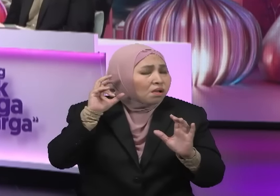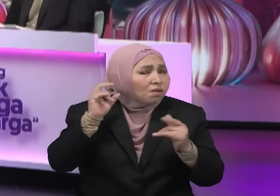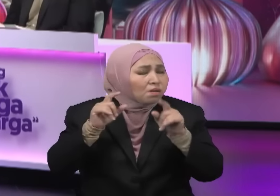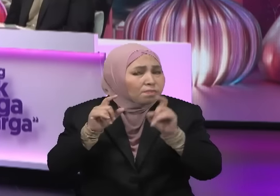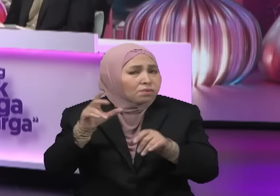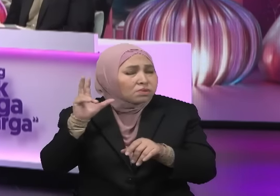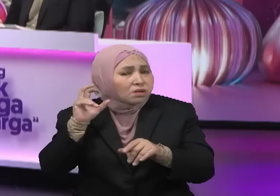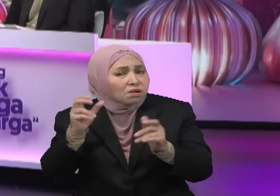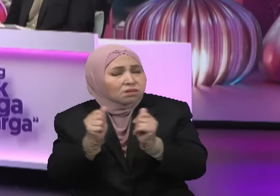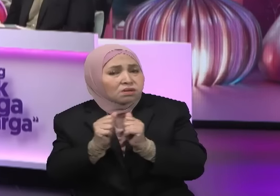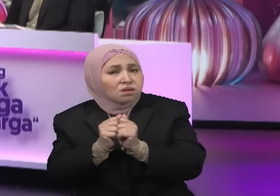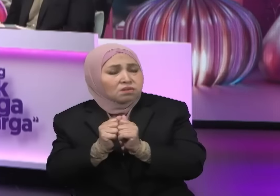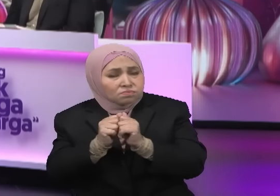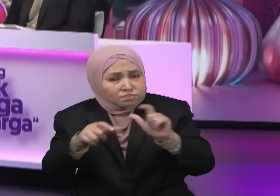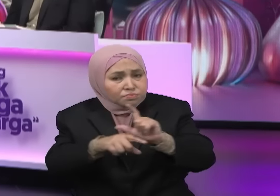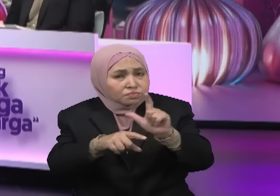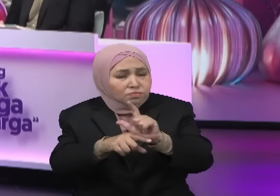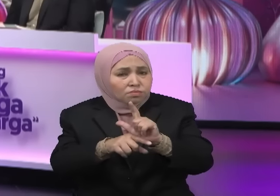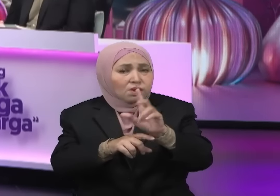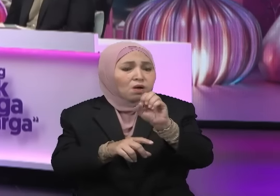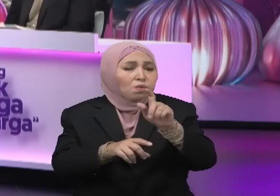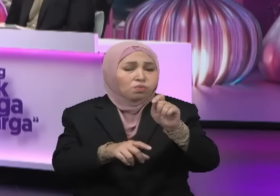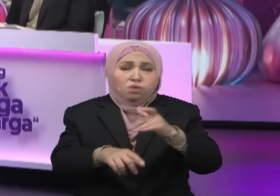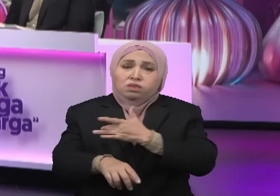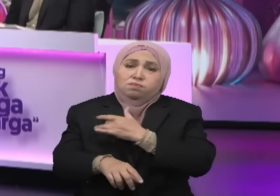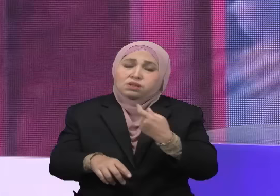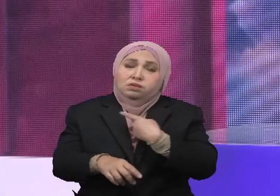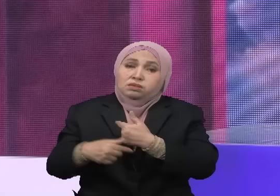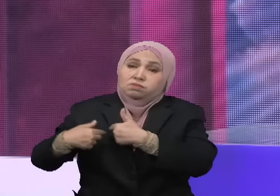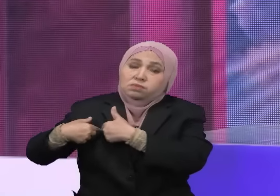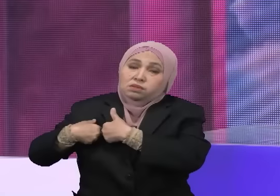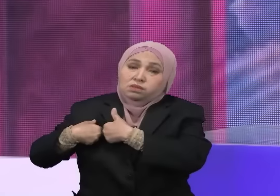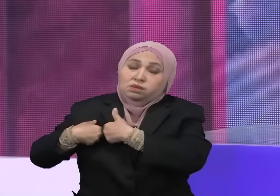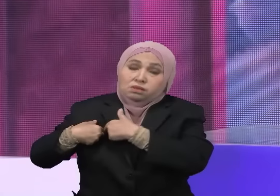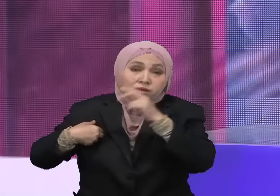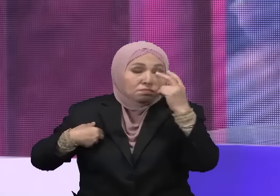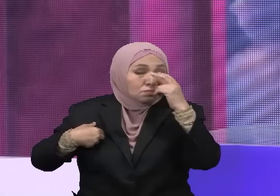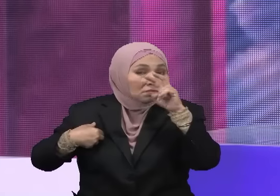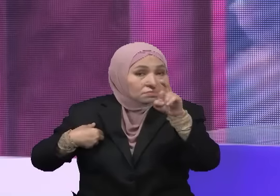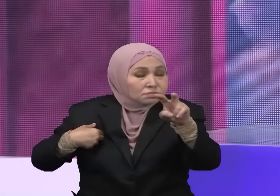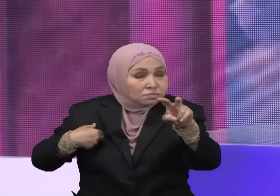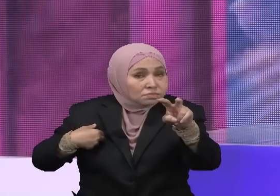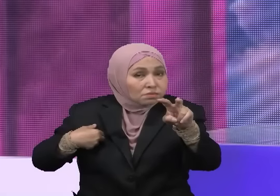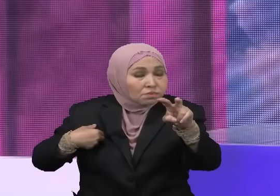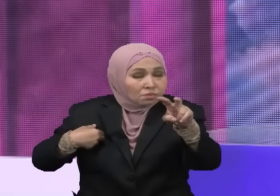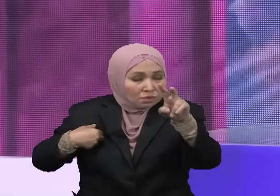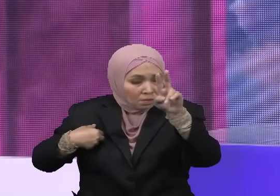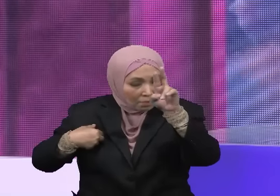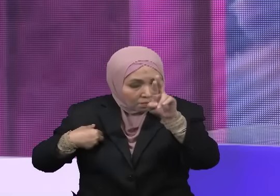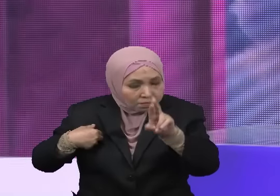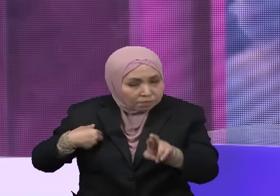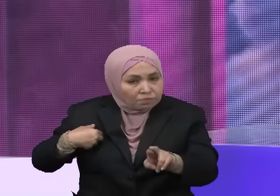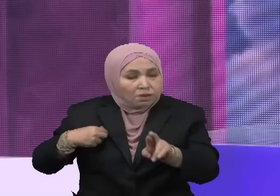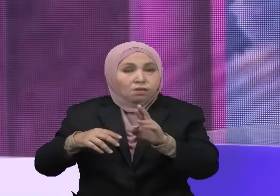mendengar dengan melatih otot iman kita, iaitu hati dan juga penglihatan kita itu ditundukkan